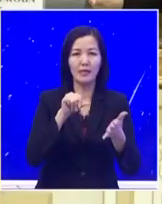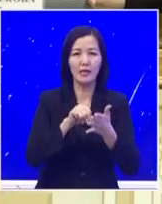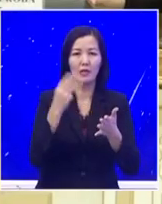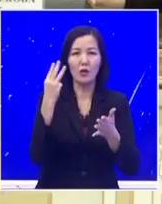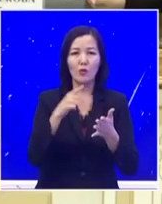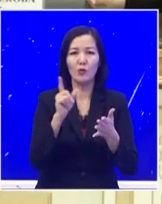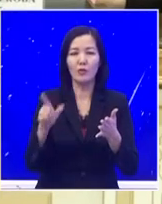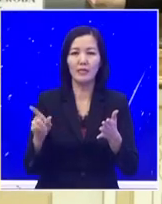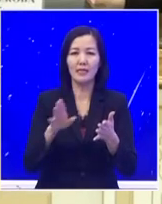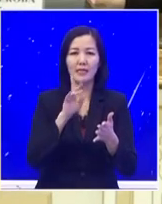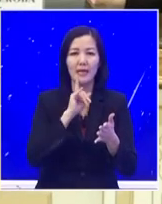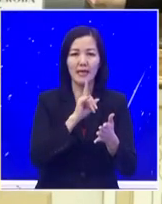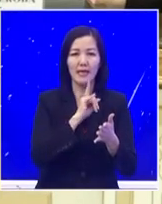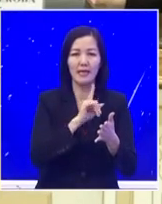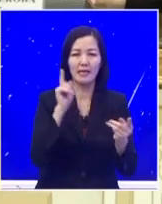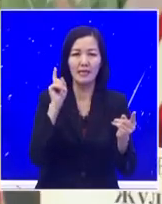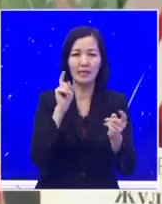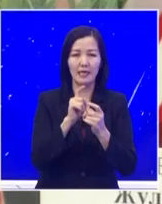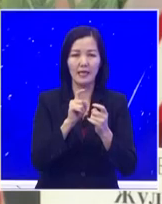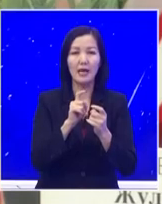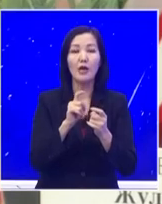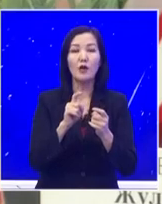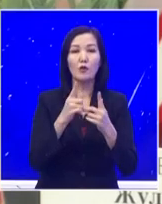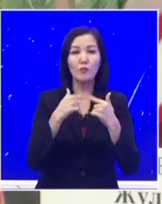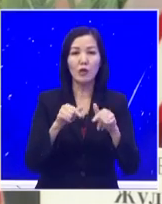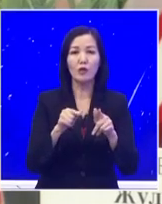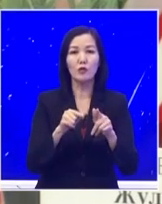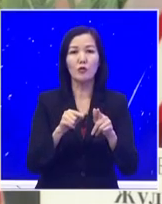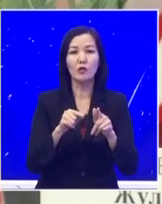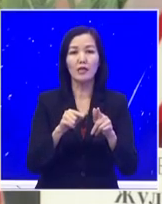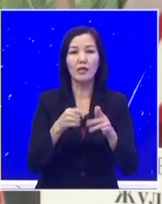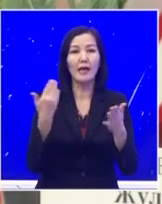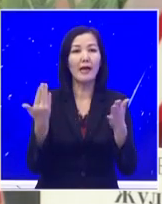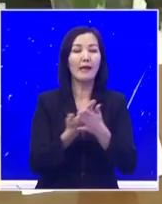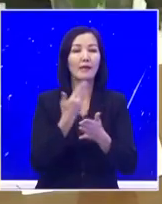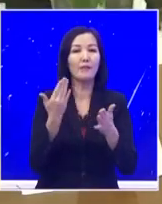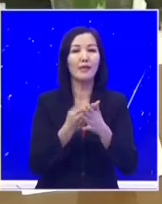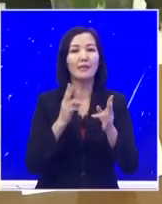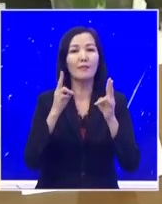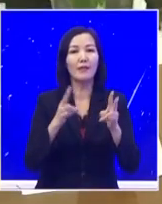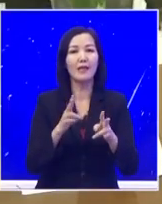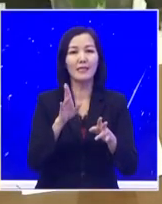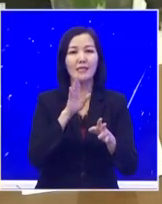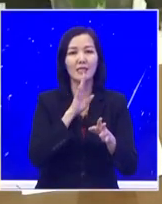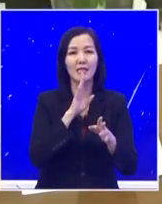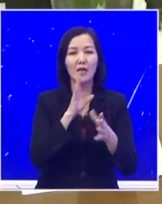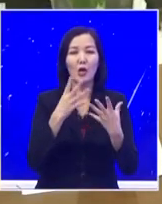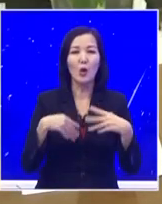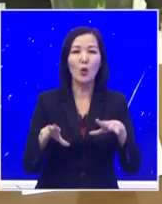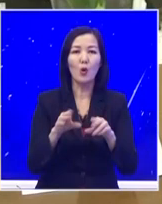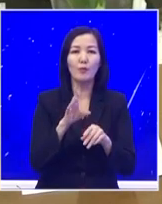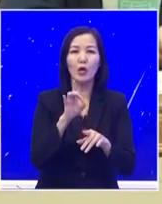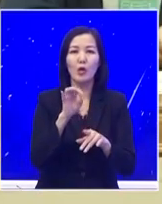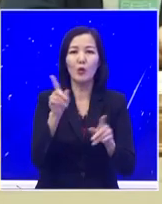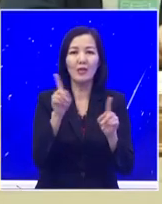жұмыстарға белсене араласып жүрген 30-дан аса әйел келді. Ұйымдастырушылар олармен немен жарқын әңгімелесіп, нәзік жандылардың қоғамдағы